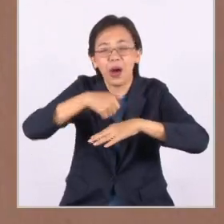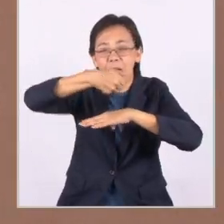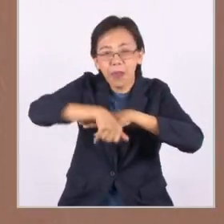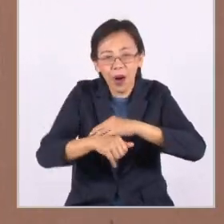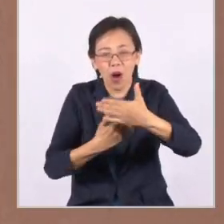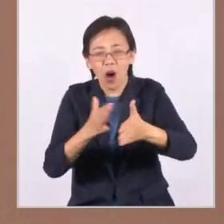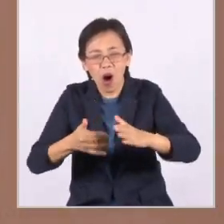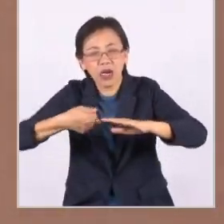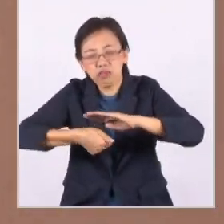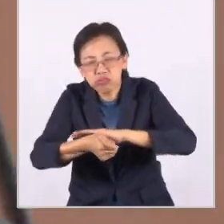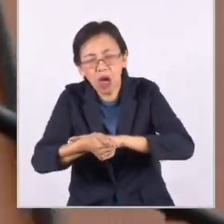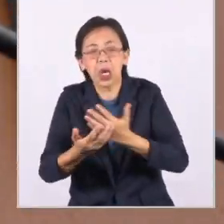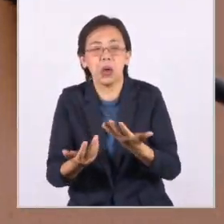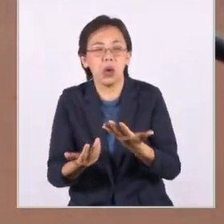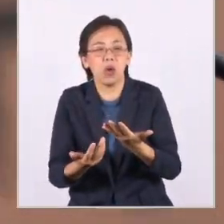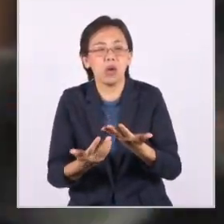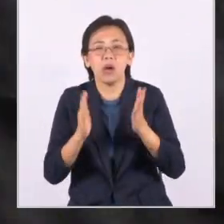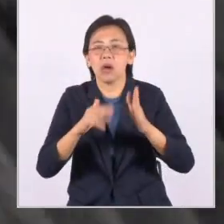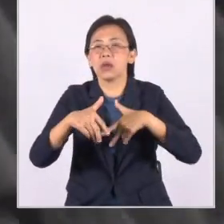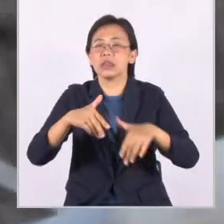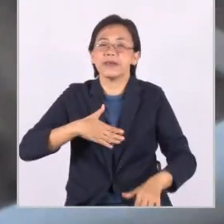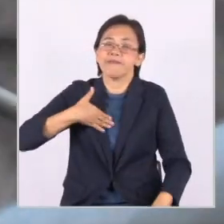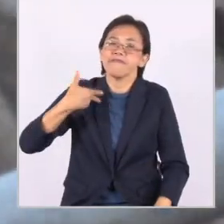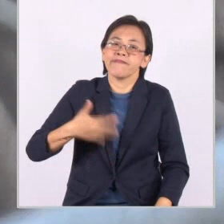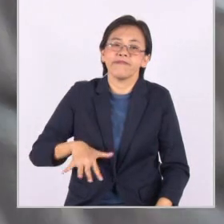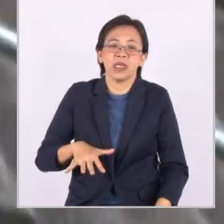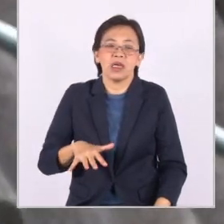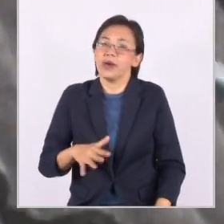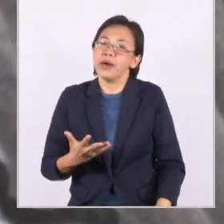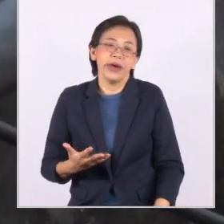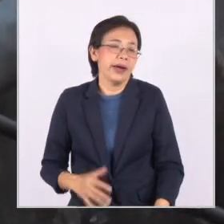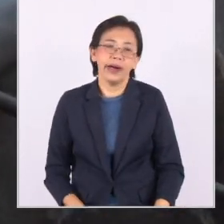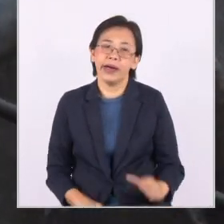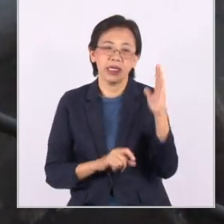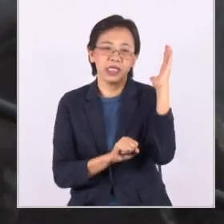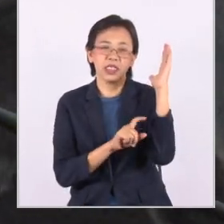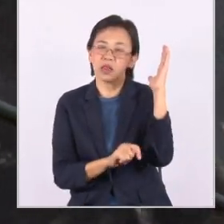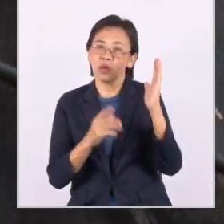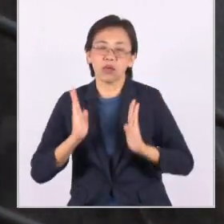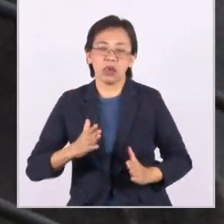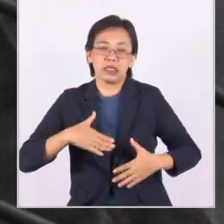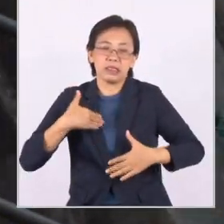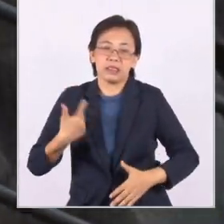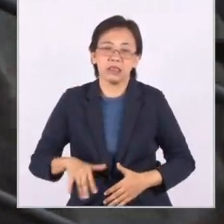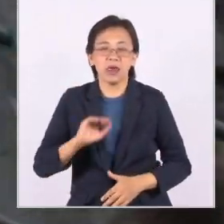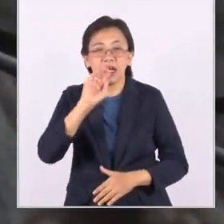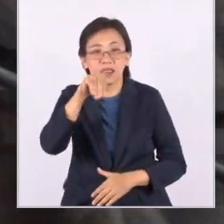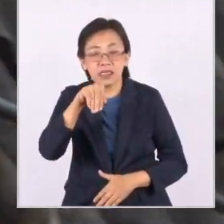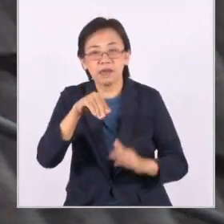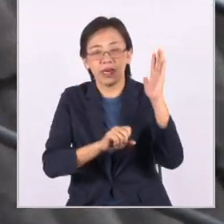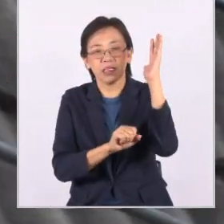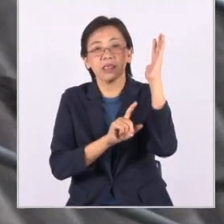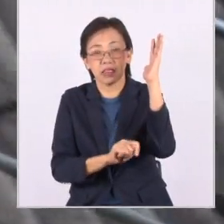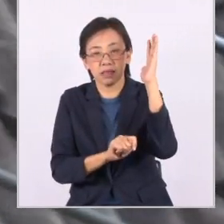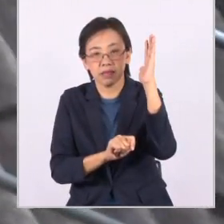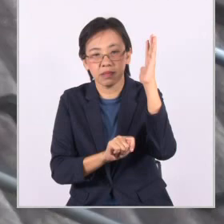นนู้นบ้านคนนี้เขาค่ะสร้างความเดือดร้อนให้กับคนในเมืองสตูลนะคะจุดนี้คือเทศบาลเมืองสตูลตำบลพิมานค่ะ